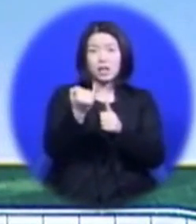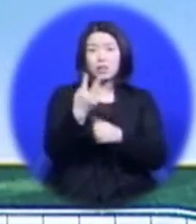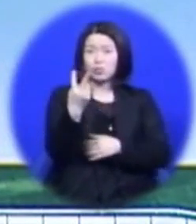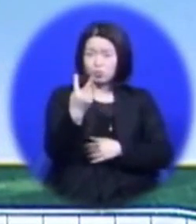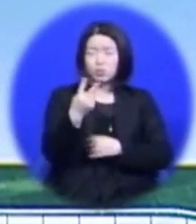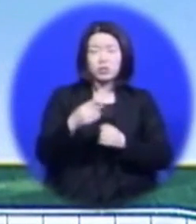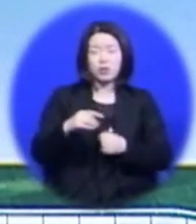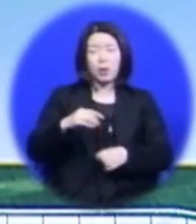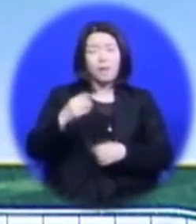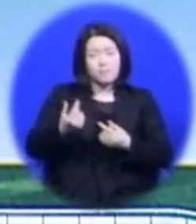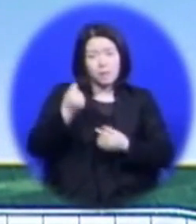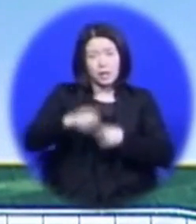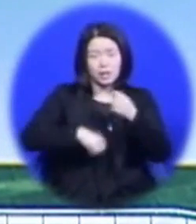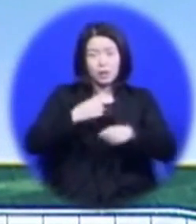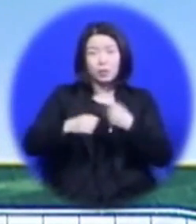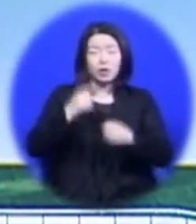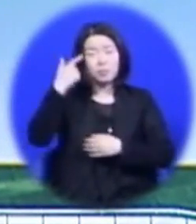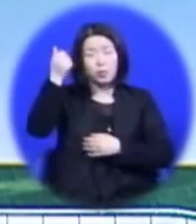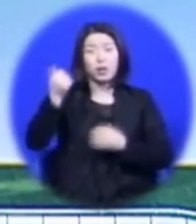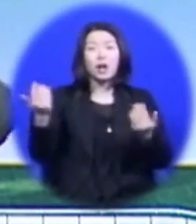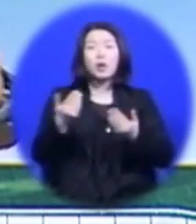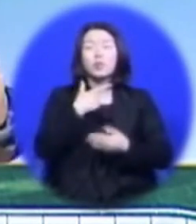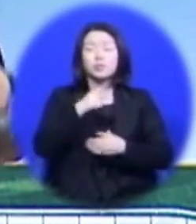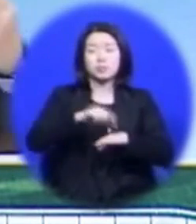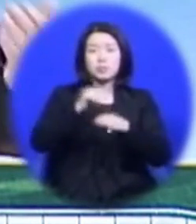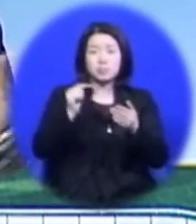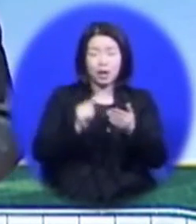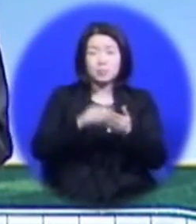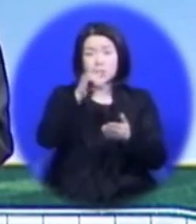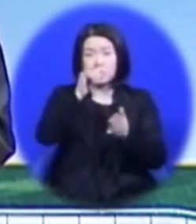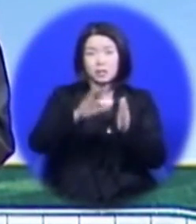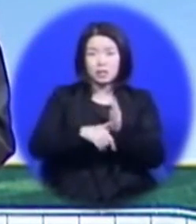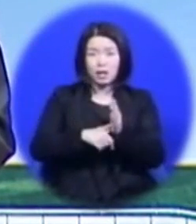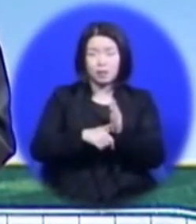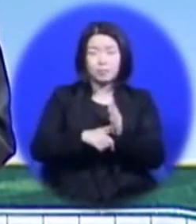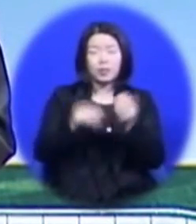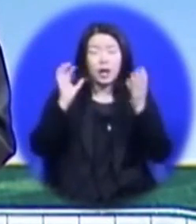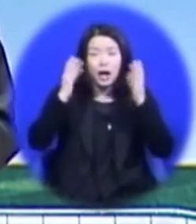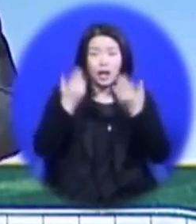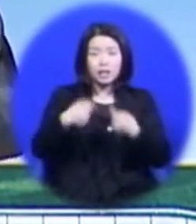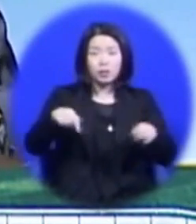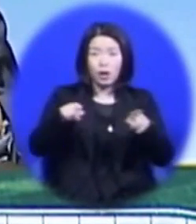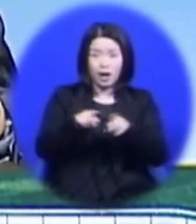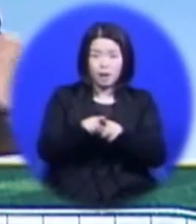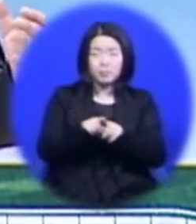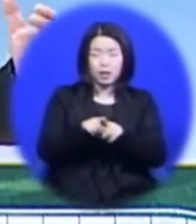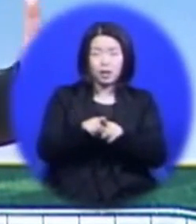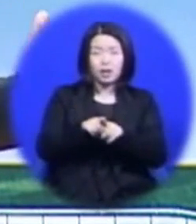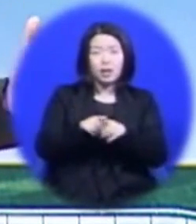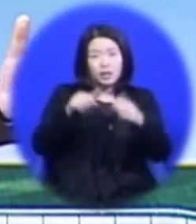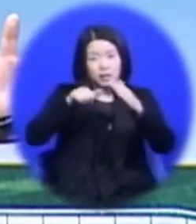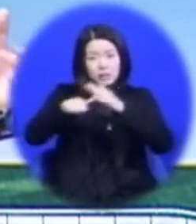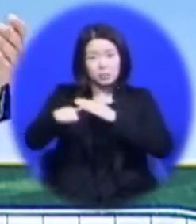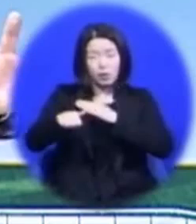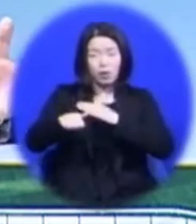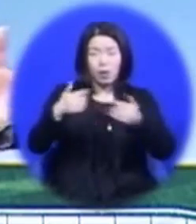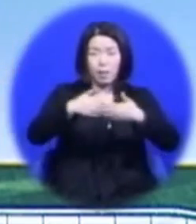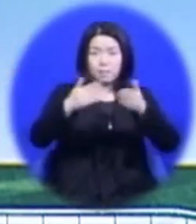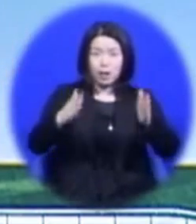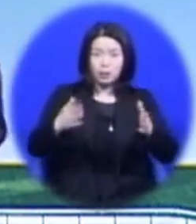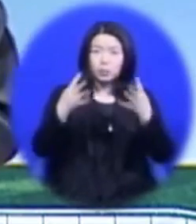마음이 간절했었을 어느 날 아이들을 데리고 신방을 갔는데 방도 많고 거실도 세 개나 되는